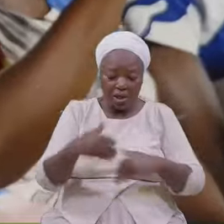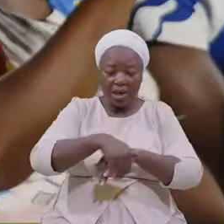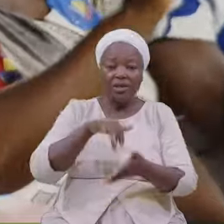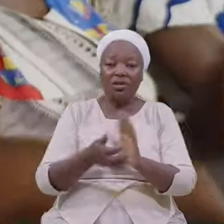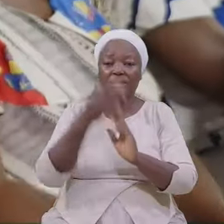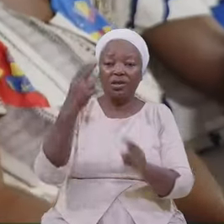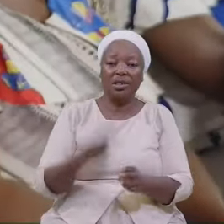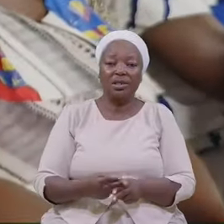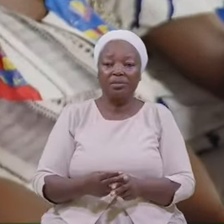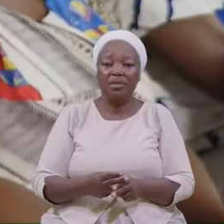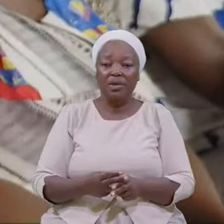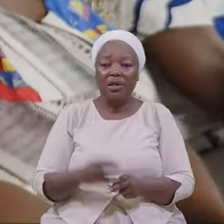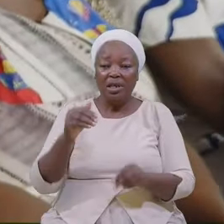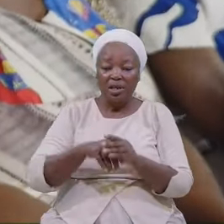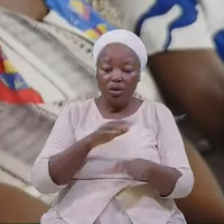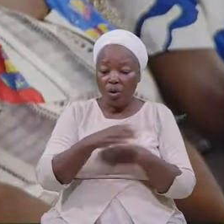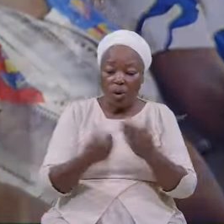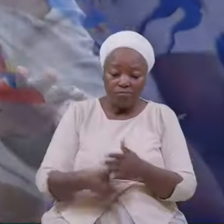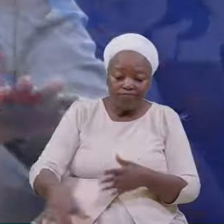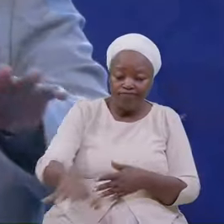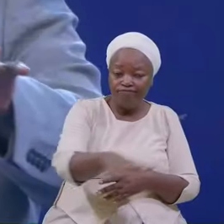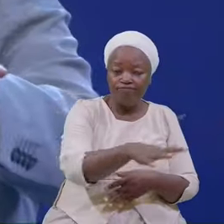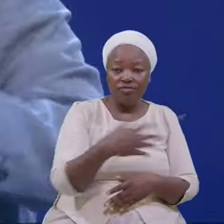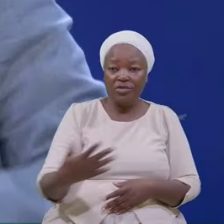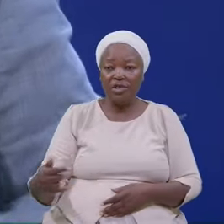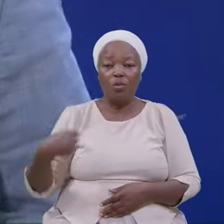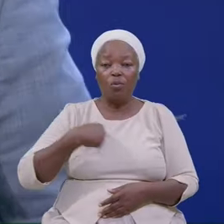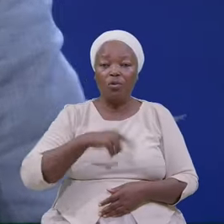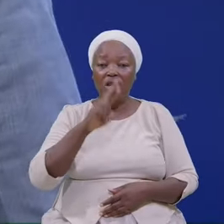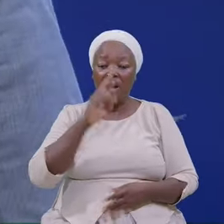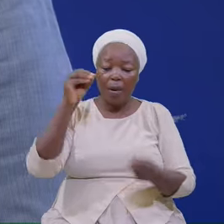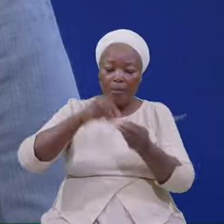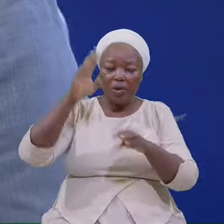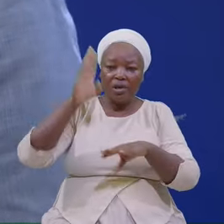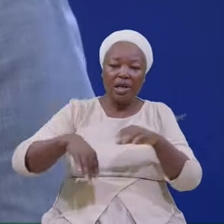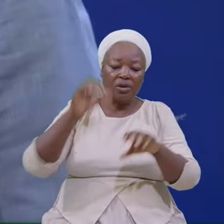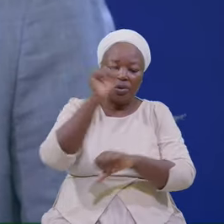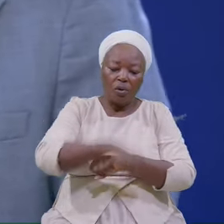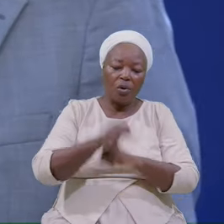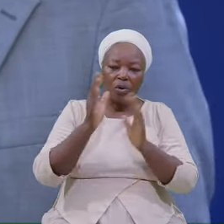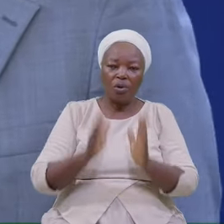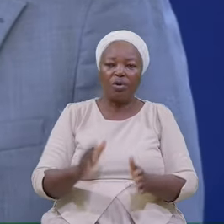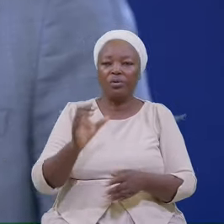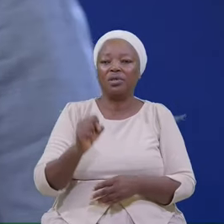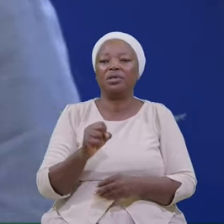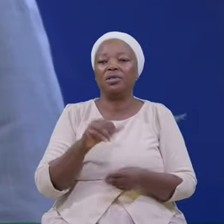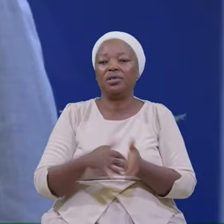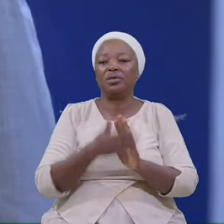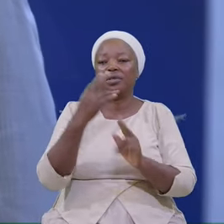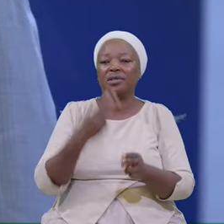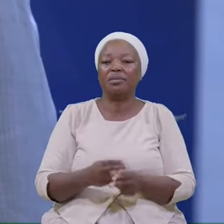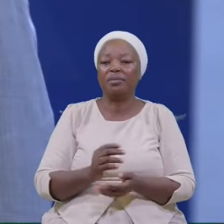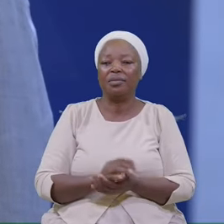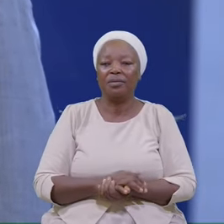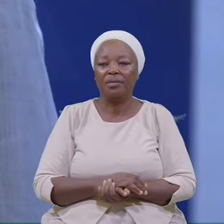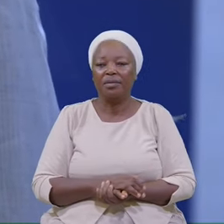vainquez ce soir. In all these things, we are more than conquerors. Mais dans toutes ces choses, nous sommes plus